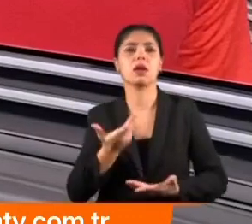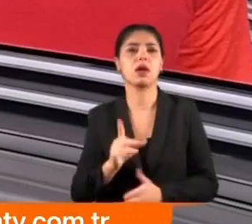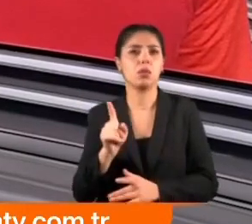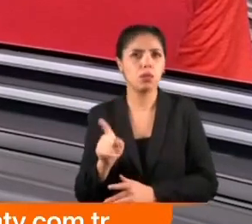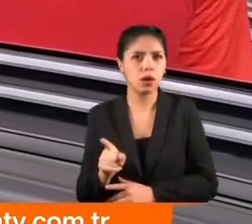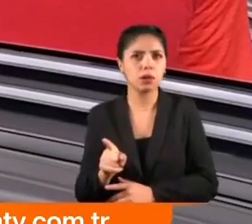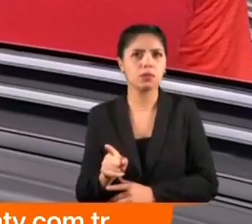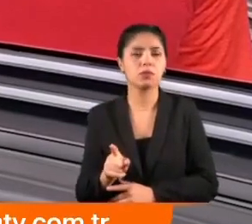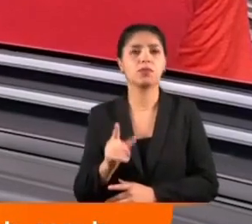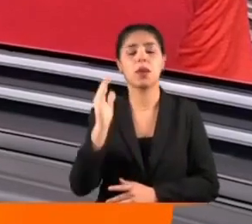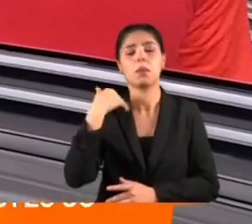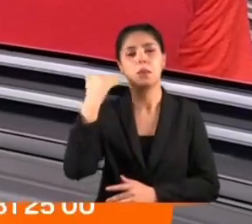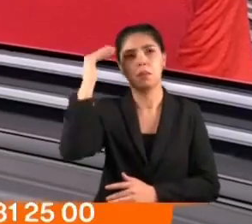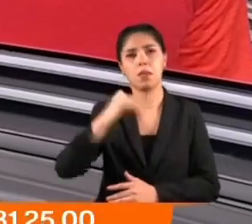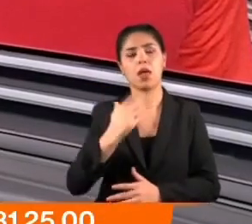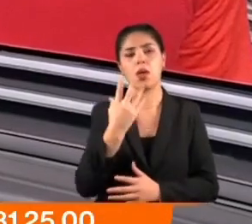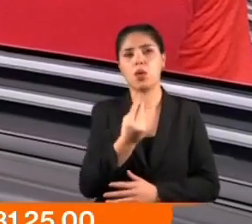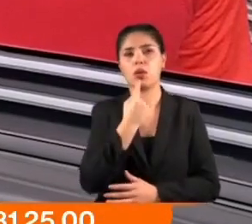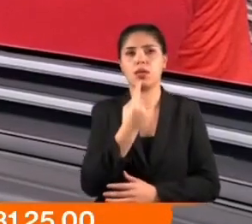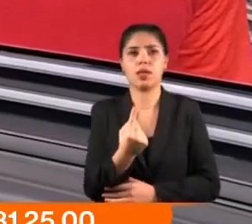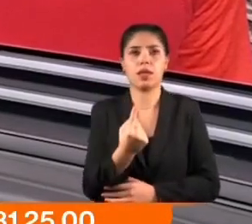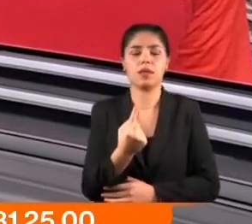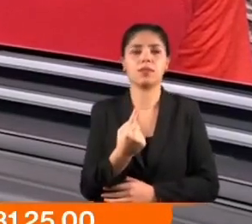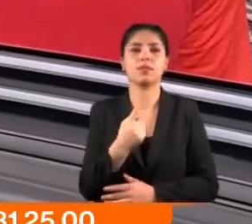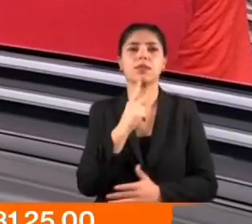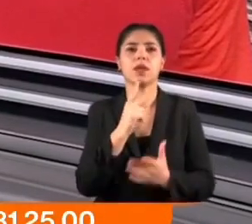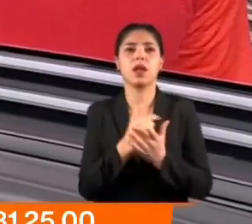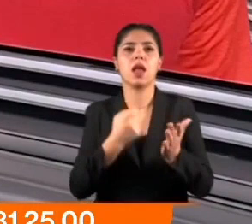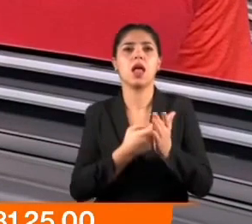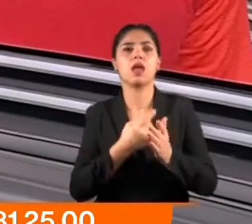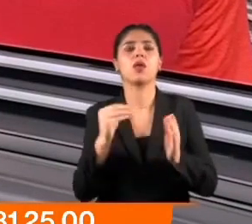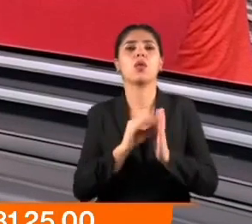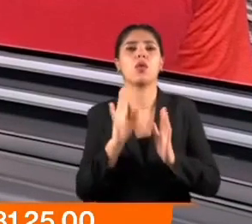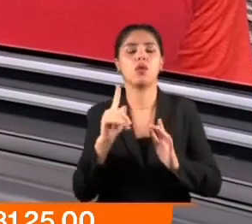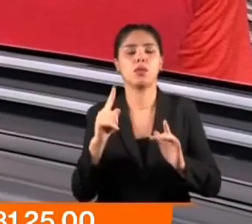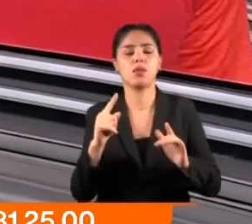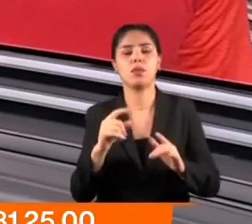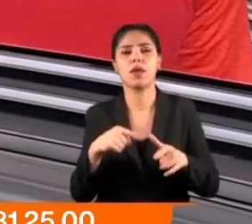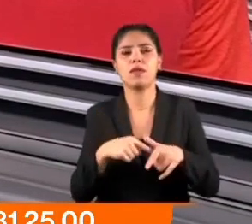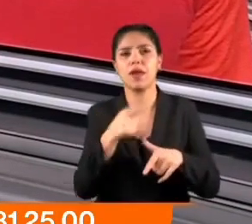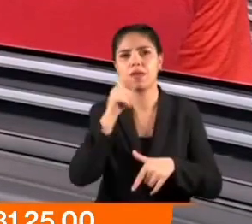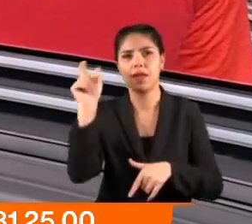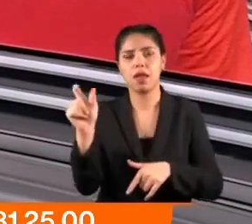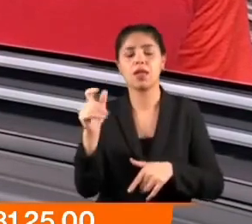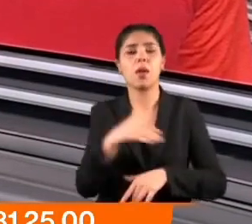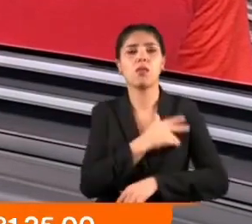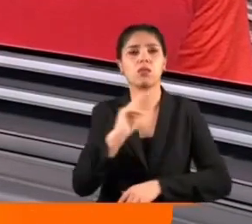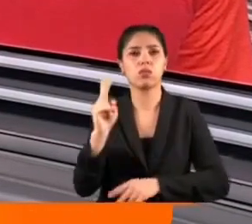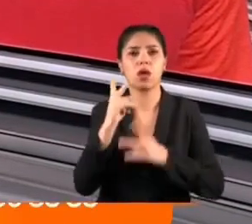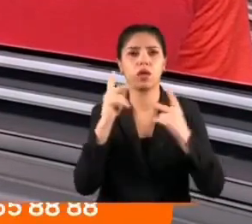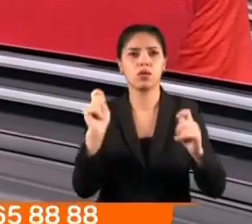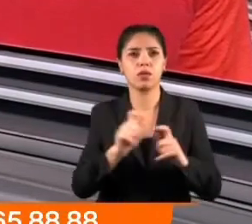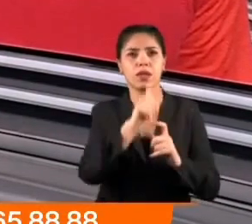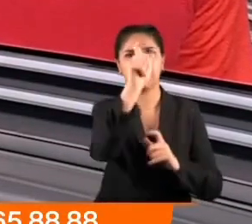etmedi. Esas mağdurun kendisi olduğunu savunuyor. İddianamede adı geçmeyen Fatih Terim'in de avukatından bir açıklama geldi. O da Seçil